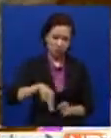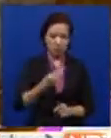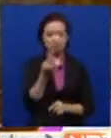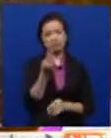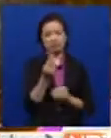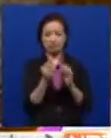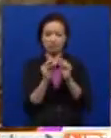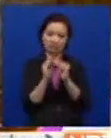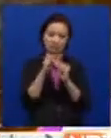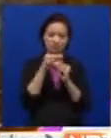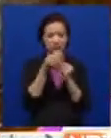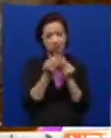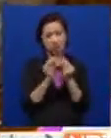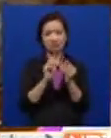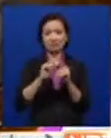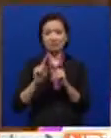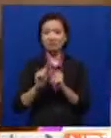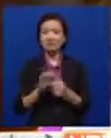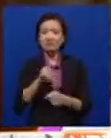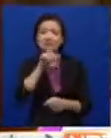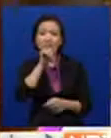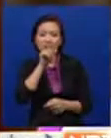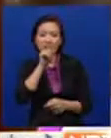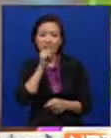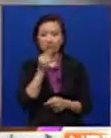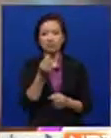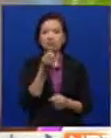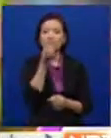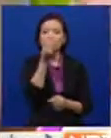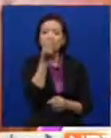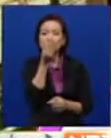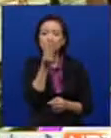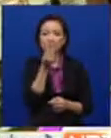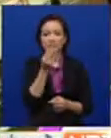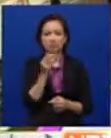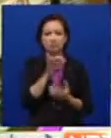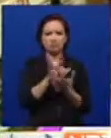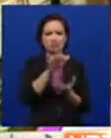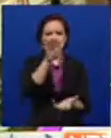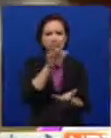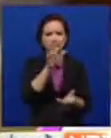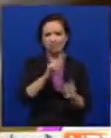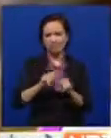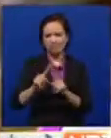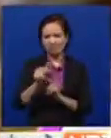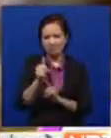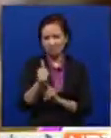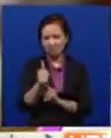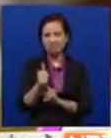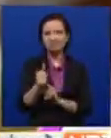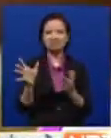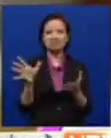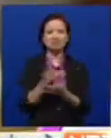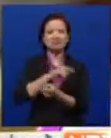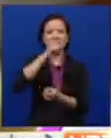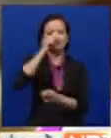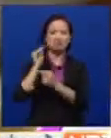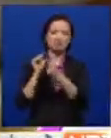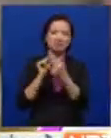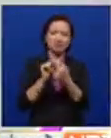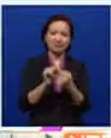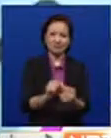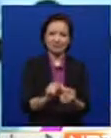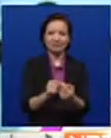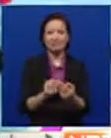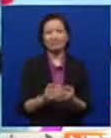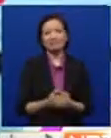ปตามสมัยนิยมอย่างรูปไก่ดอกกุหลาบรูปจระเข้เพื่ออนุรักษ์สืบสานประเพณีไทยไว